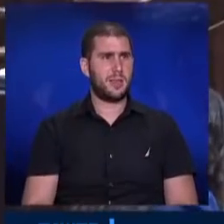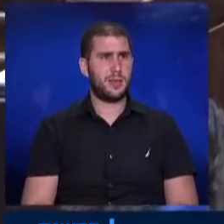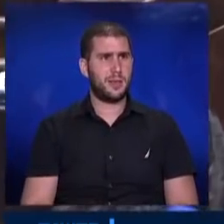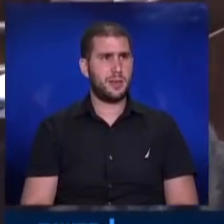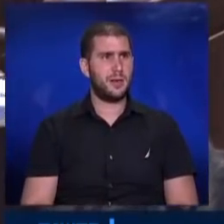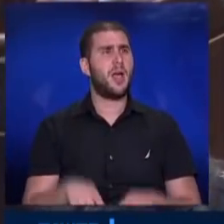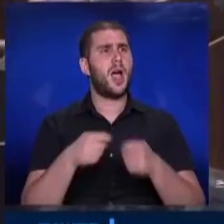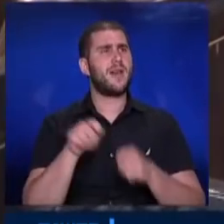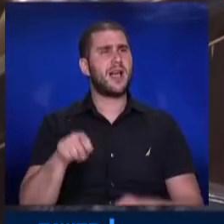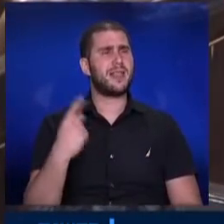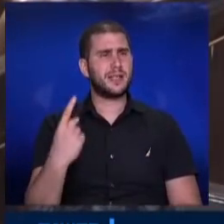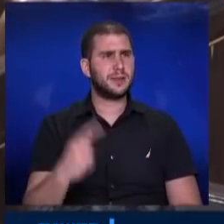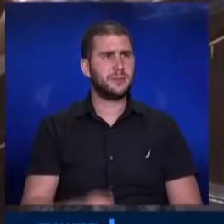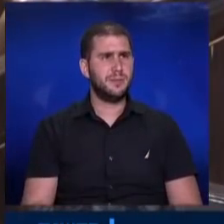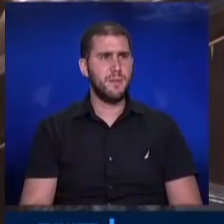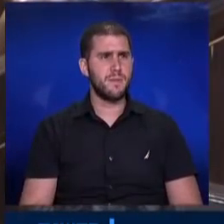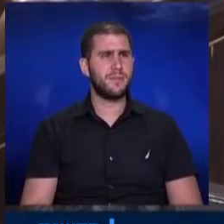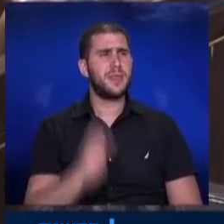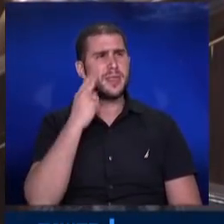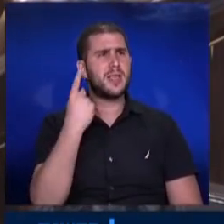חברי הכנסת.